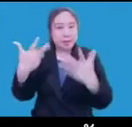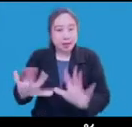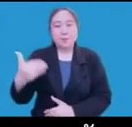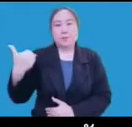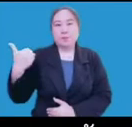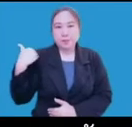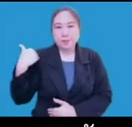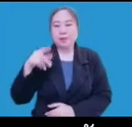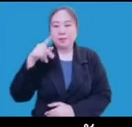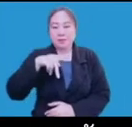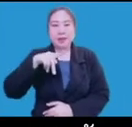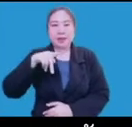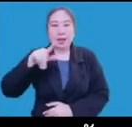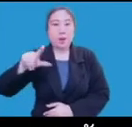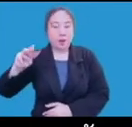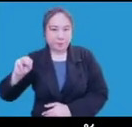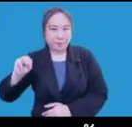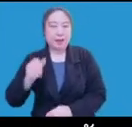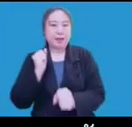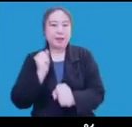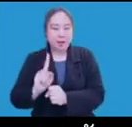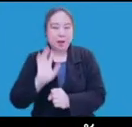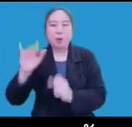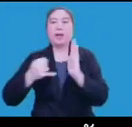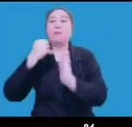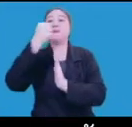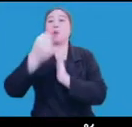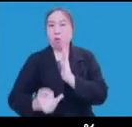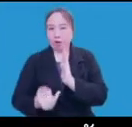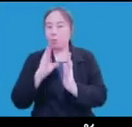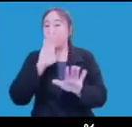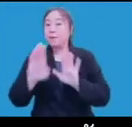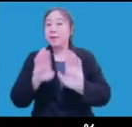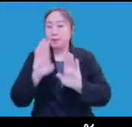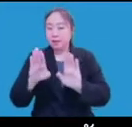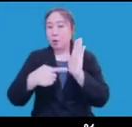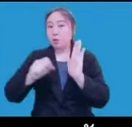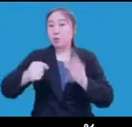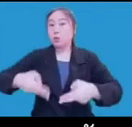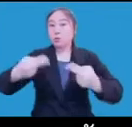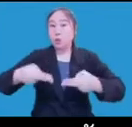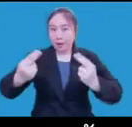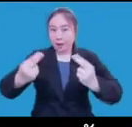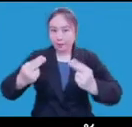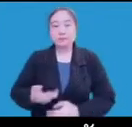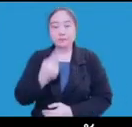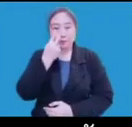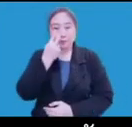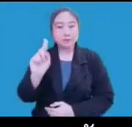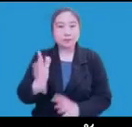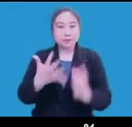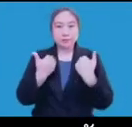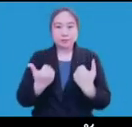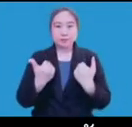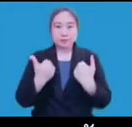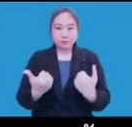นั้นก็จะมีโมเดล PLM ก็คือทำในระดับจังหวัดเพราะนั้นถ้าเทียบเคียงกับจังหวัดสมุทรสงครามนะคะท่านก็จะเห็นได้ว่า